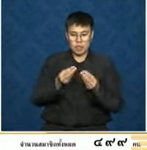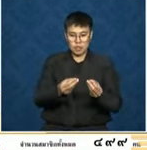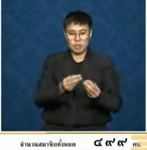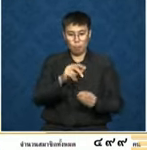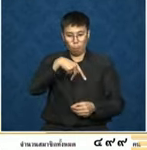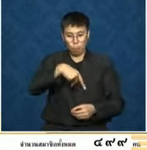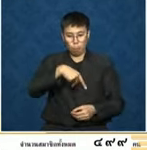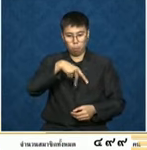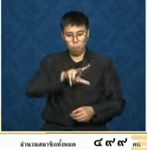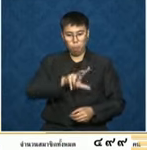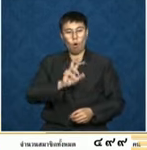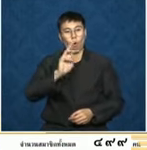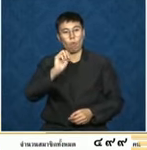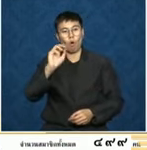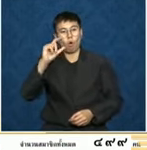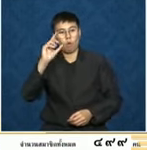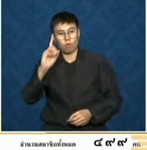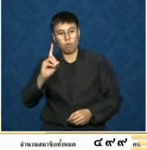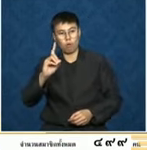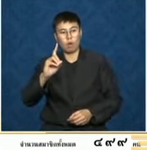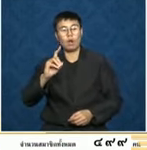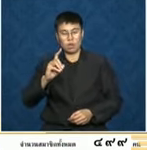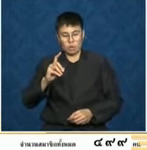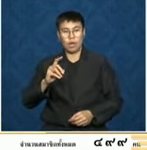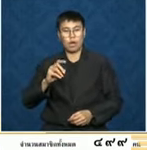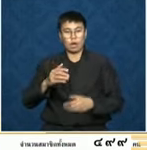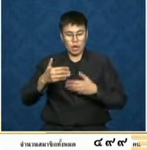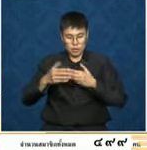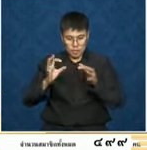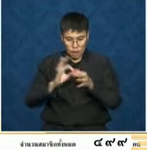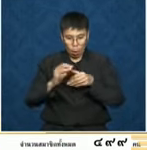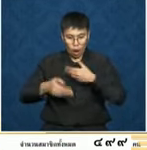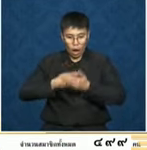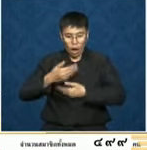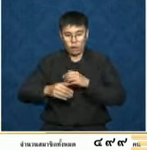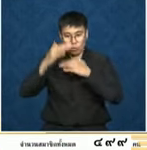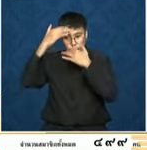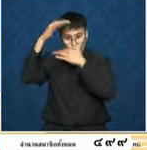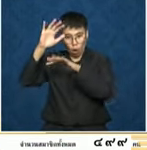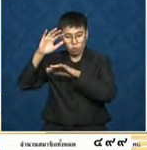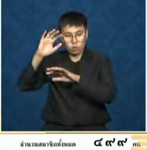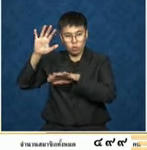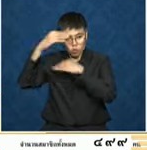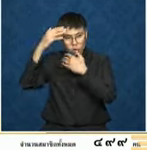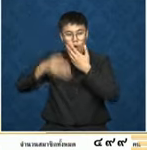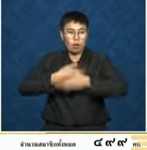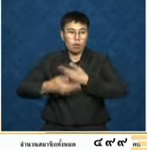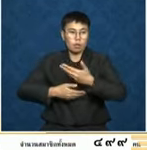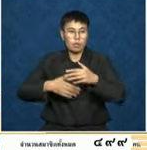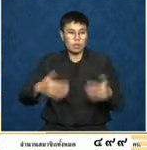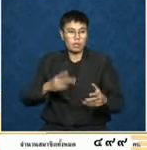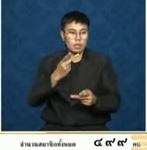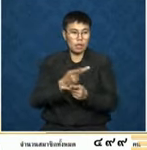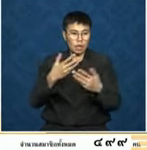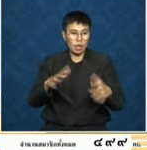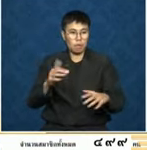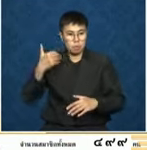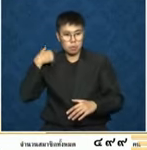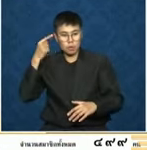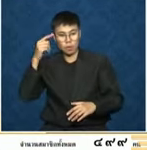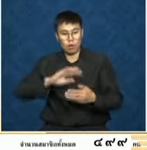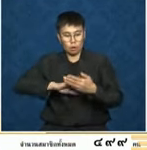วมถึงต่างประเทศที่ผมได้พูดไปแล้วในเรื่องของการค้าขายนะครับจัดเก็บงบประมาณส่วนใหญ่จะเป็นยังไงนะครับตามปีป